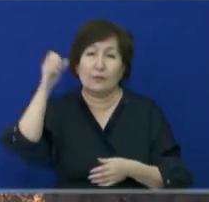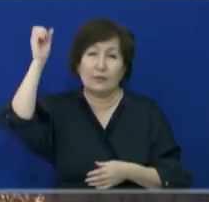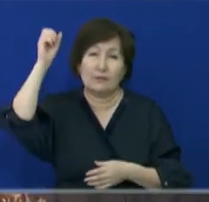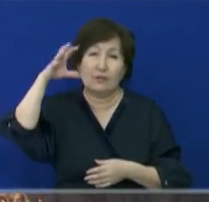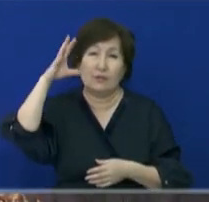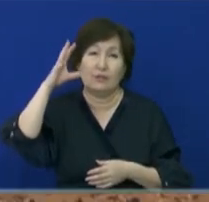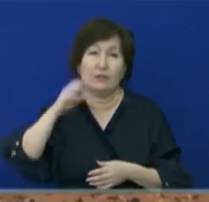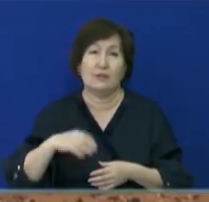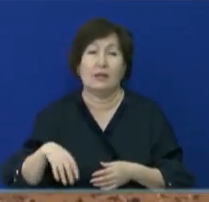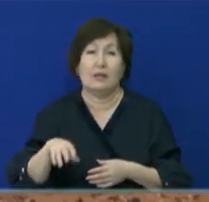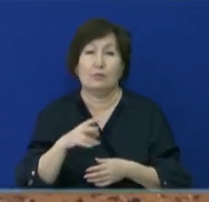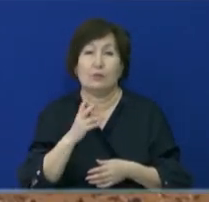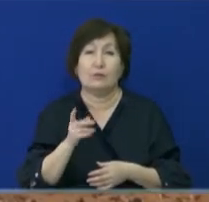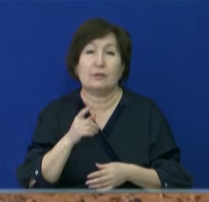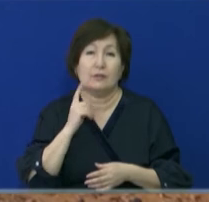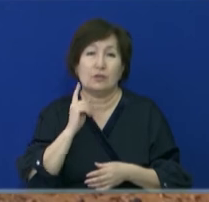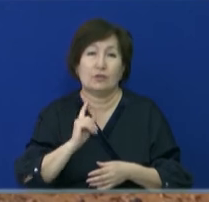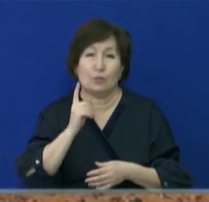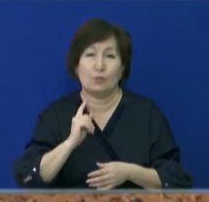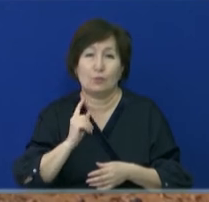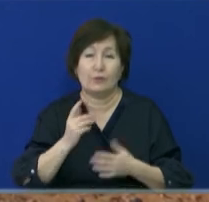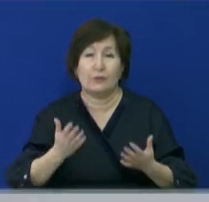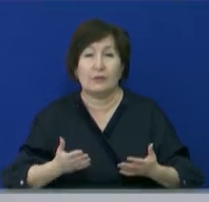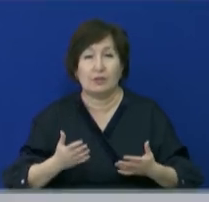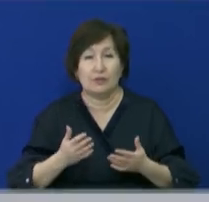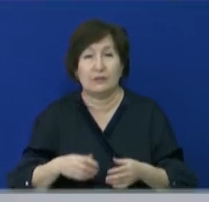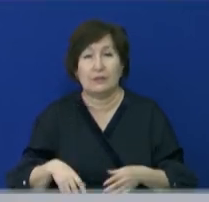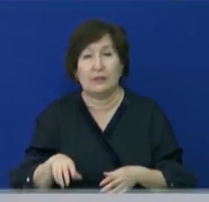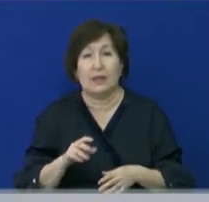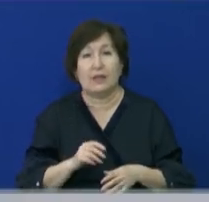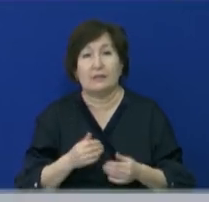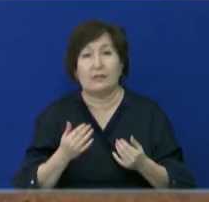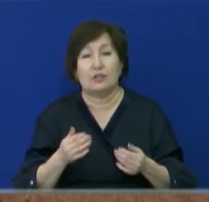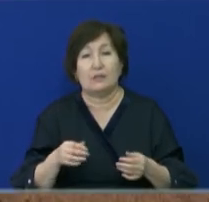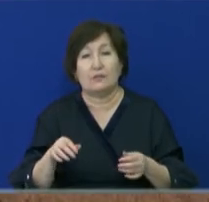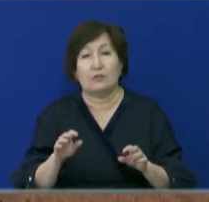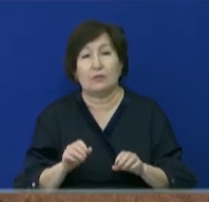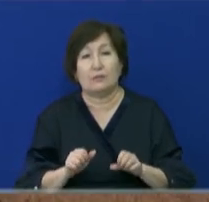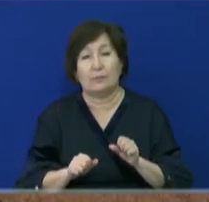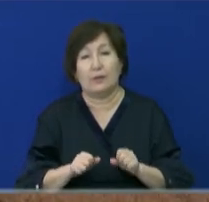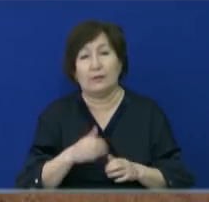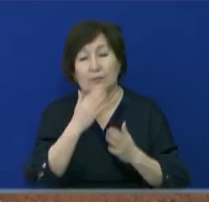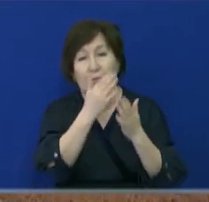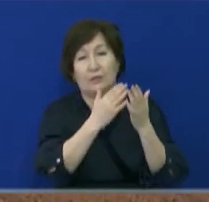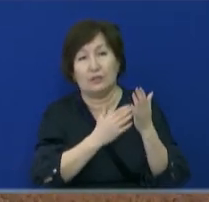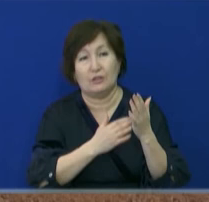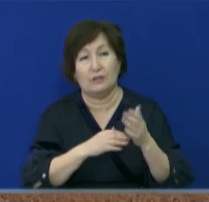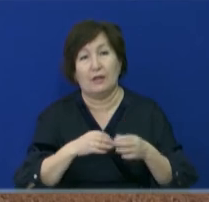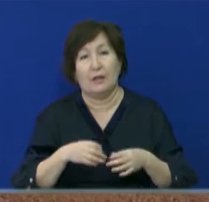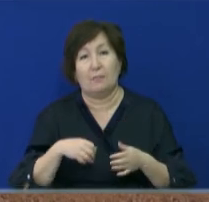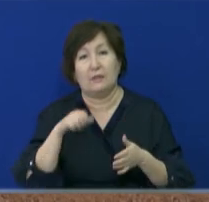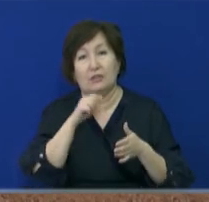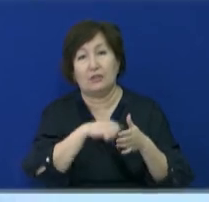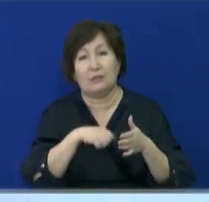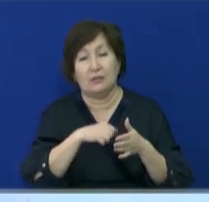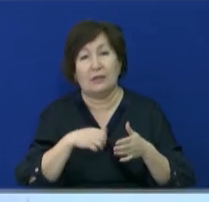жол ашады. Ауа райы суытқан жағдайда жабдықтарды орнату мүмкін болмайды дейді маман. Сол себепті жарықтандыру жұмыстарын 90 айының